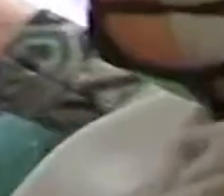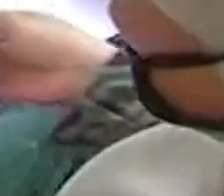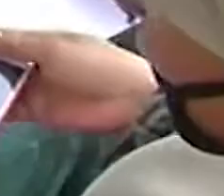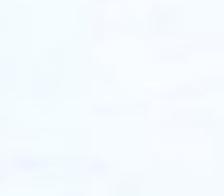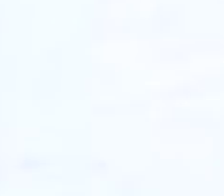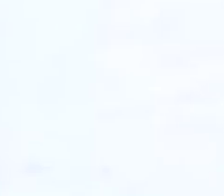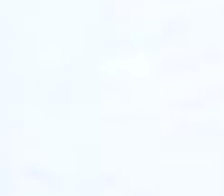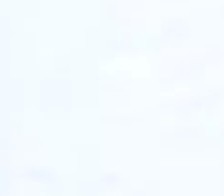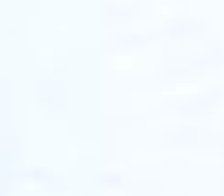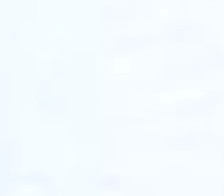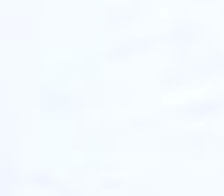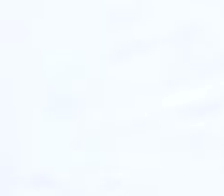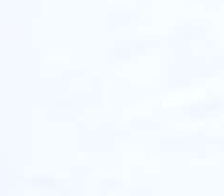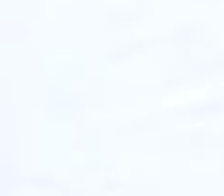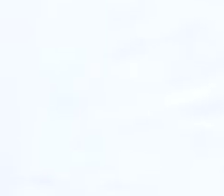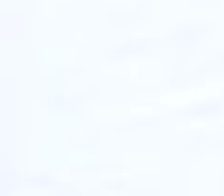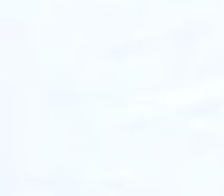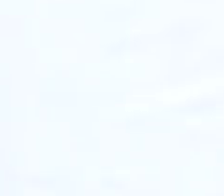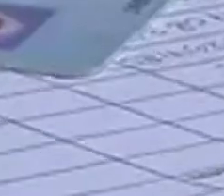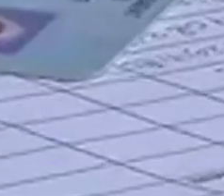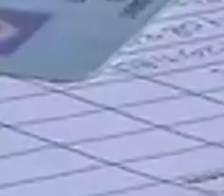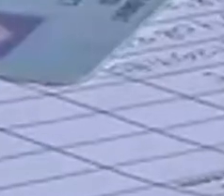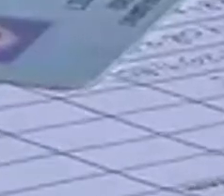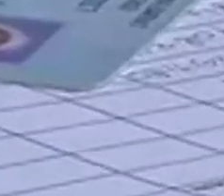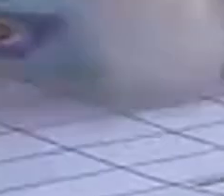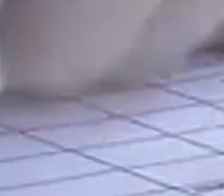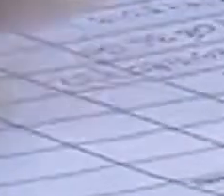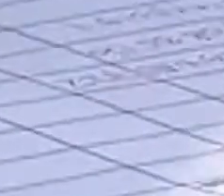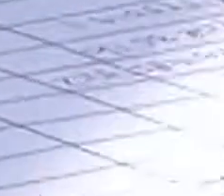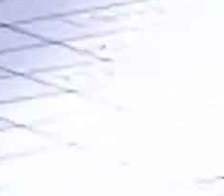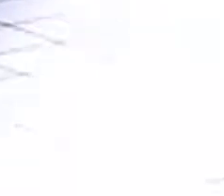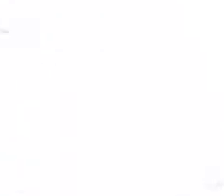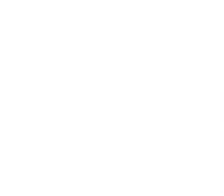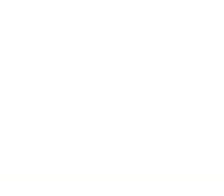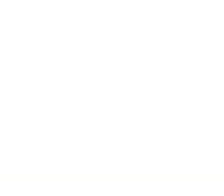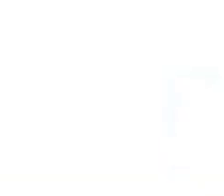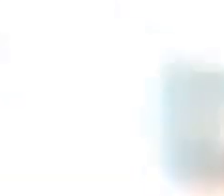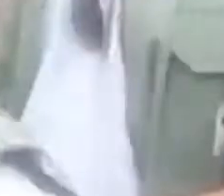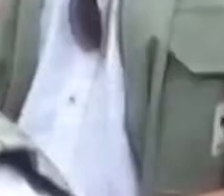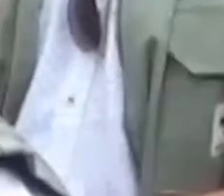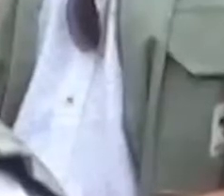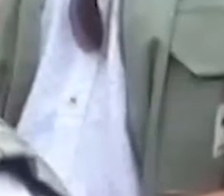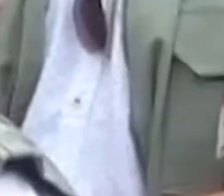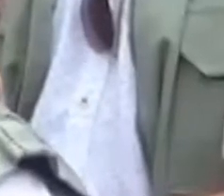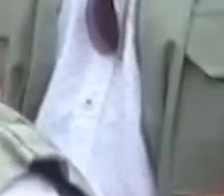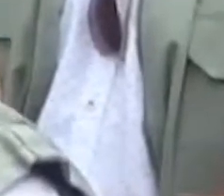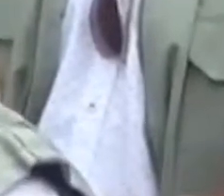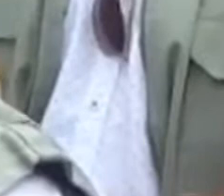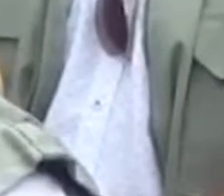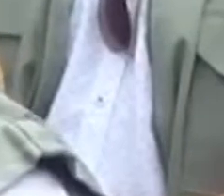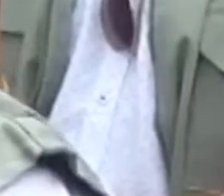Dinas Kesehatan langsung mencatat alamat serta meminta mereka yang reaktif untuk melakukan isolasi mandiri. Dengan total